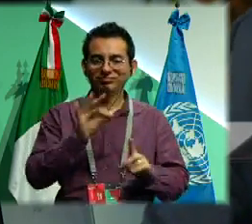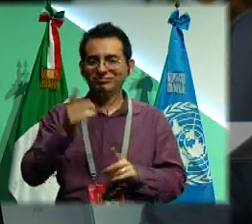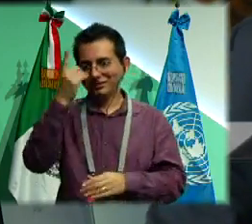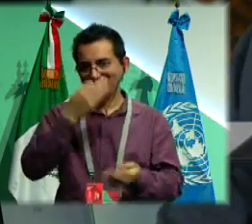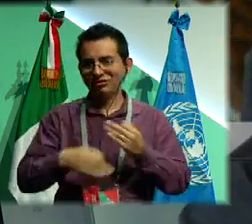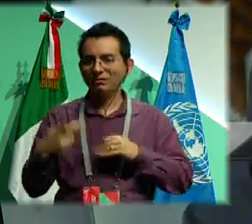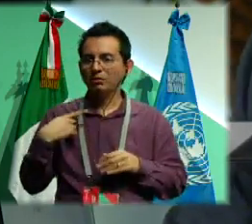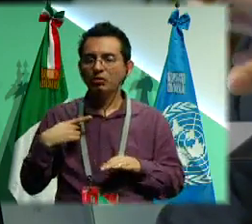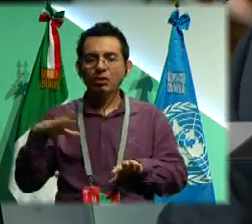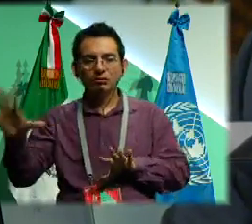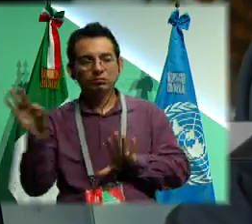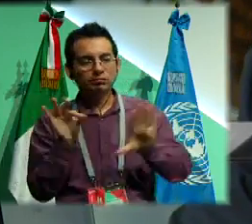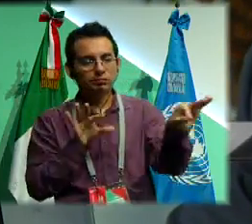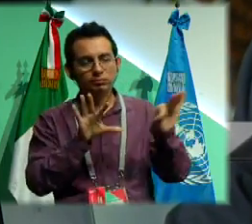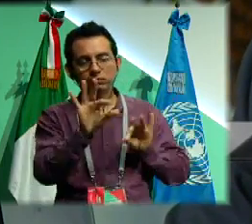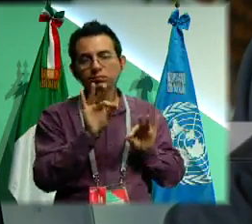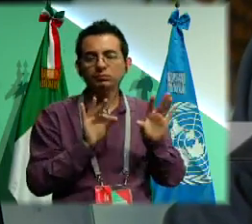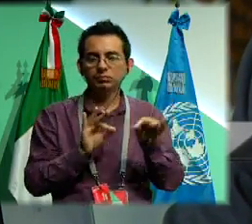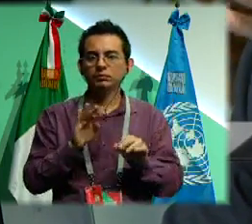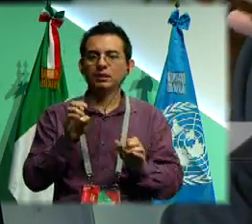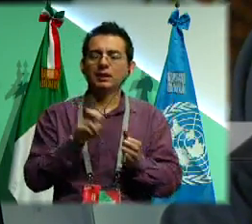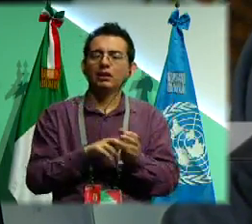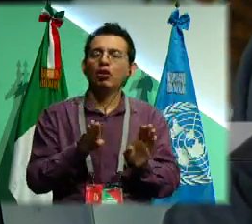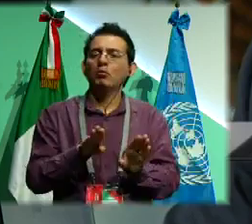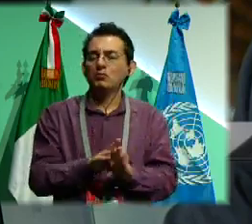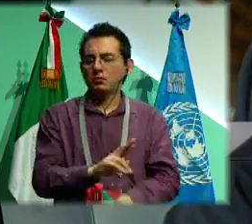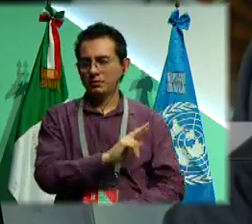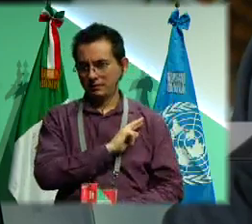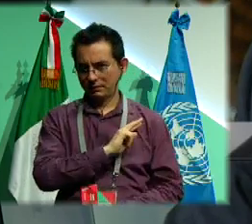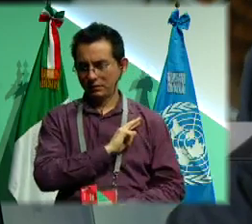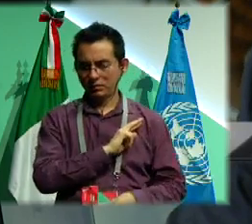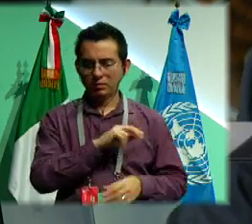mentionnait que nous aurions de façon permanente des représentants du